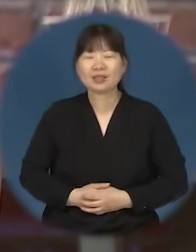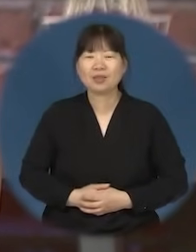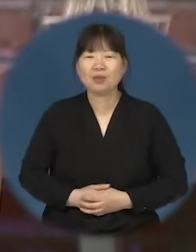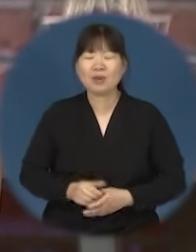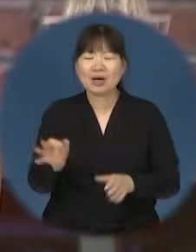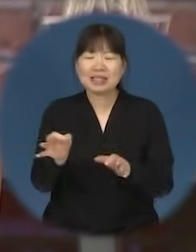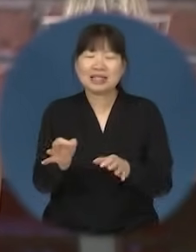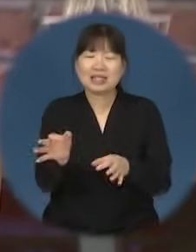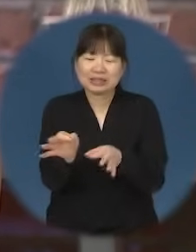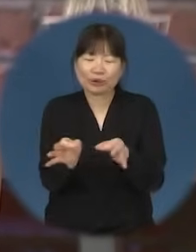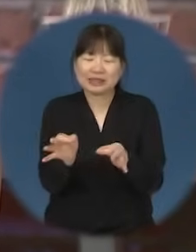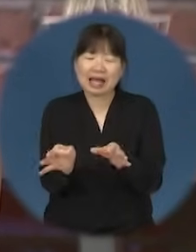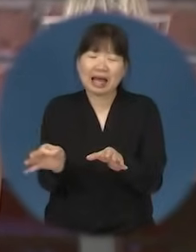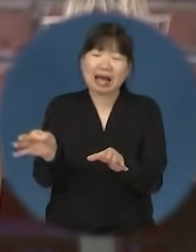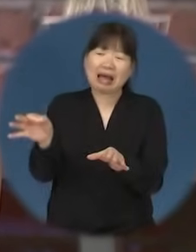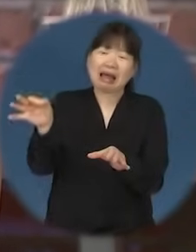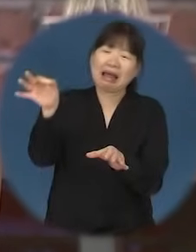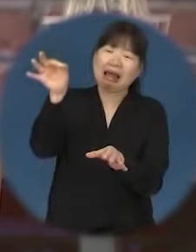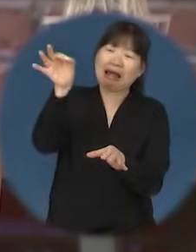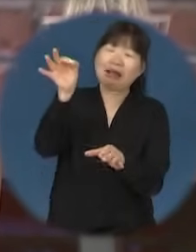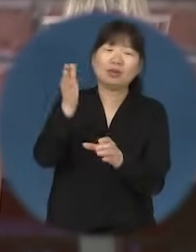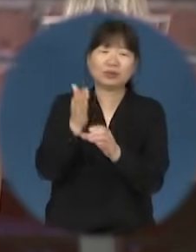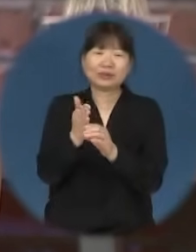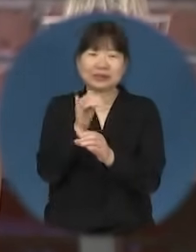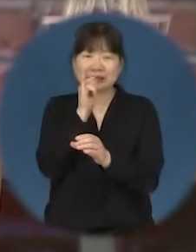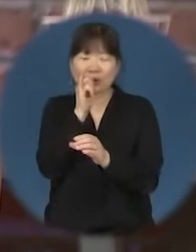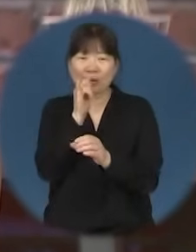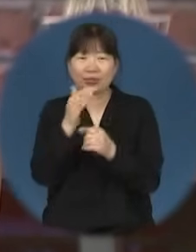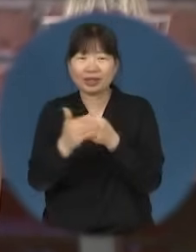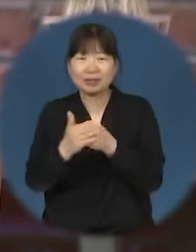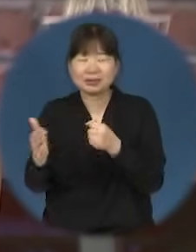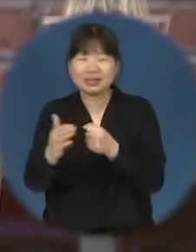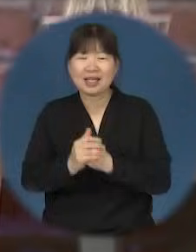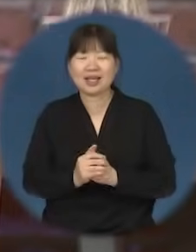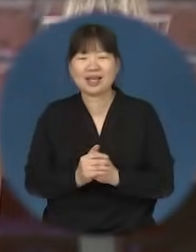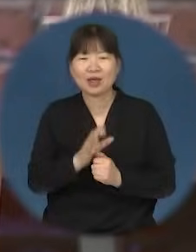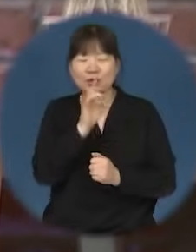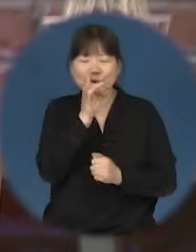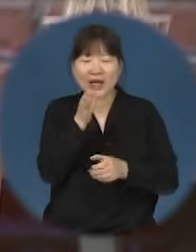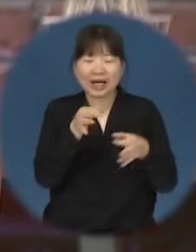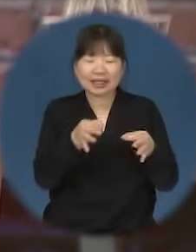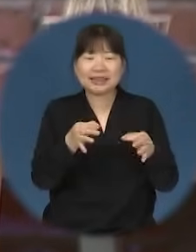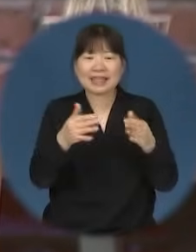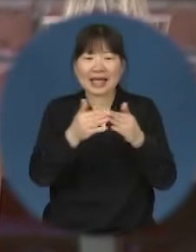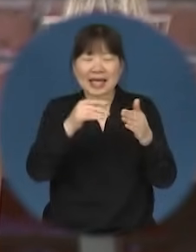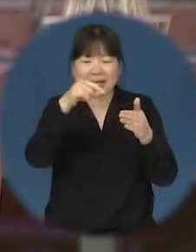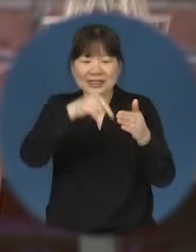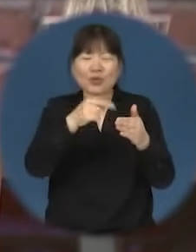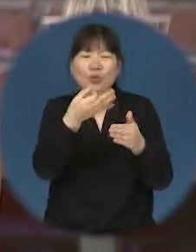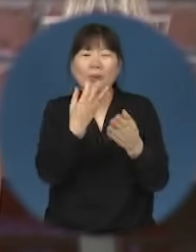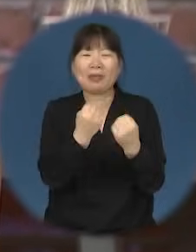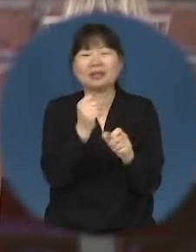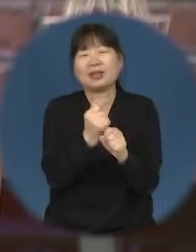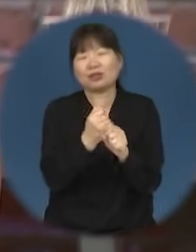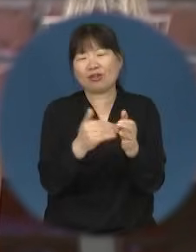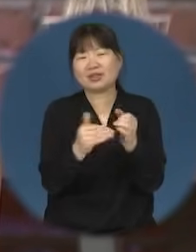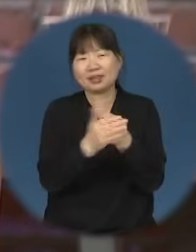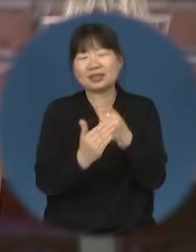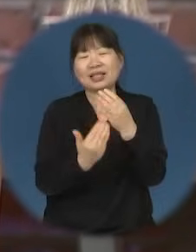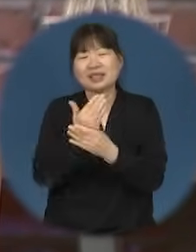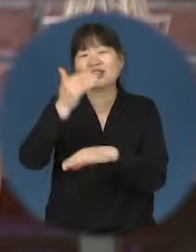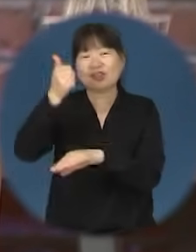인플레이션이 이제 굉장히 올라가고 있잖아요. 그게 이제 중앙은행이 많이 화폐를 발행해서 그런 건데 그렇죠. 그건